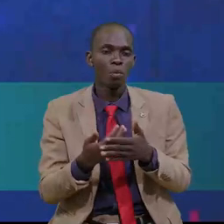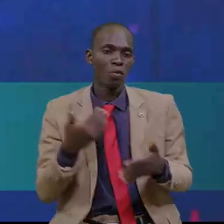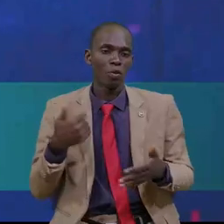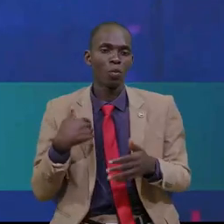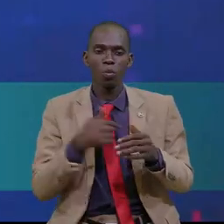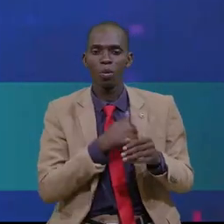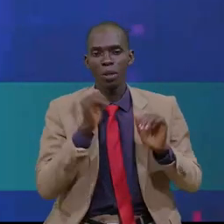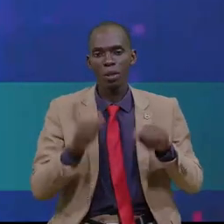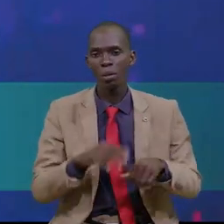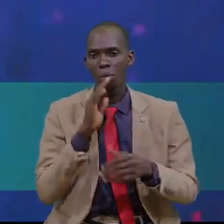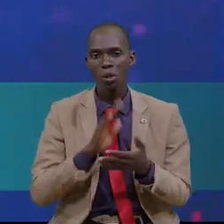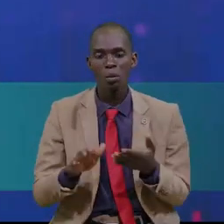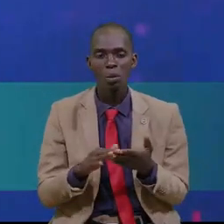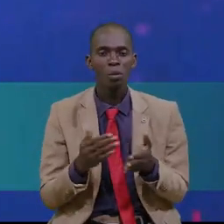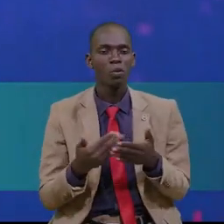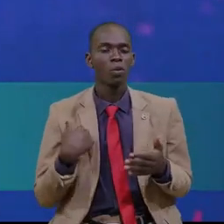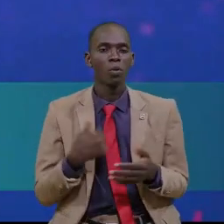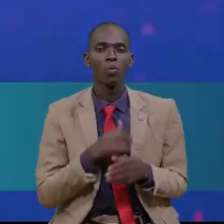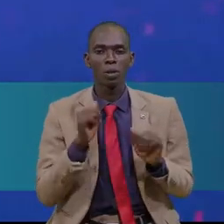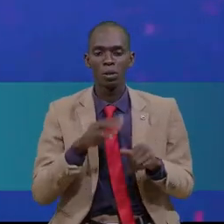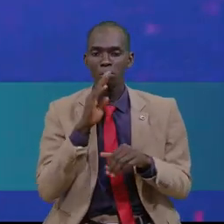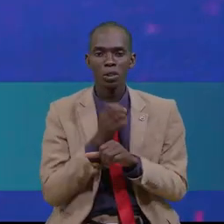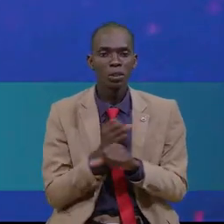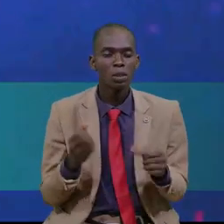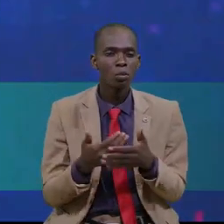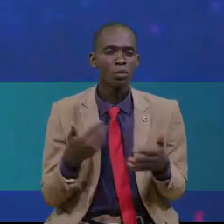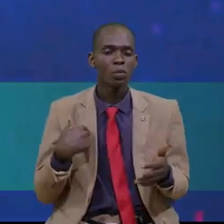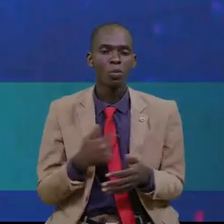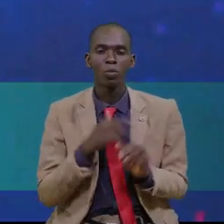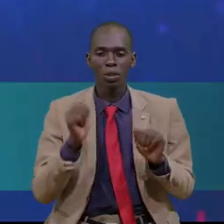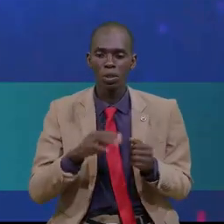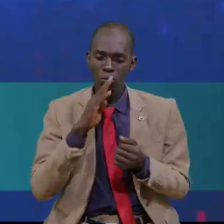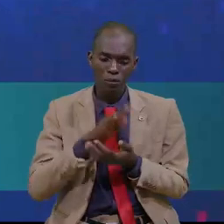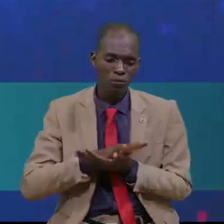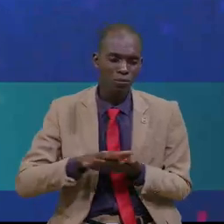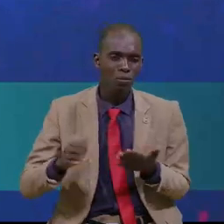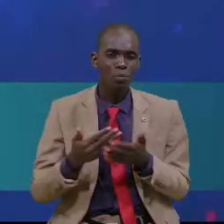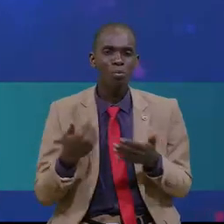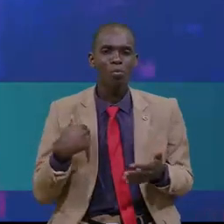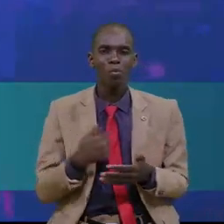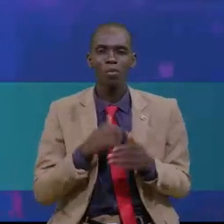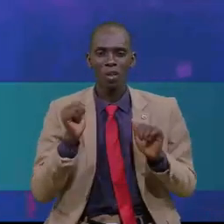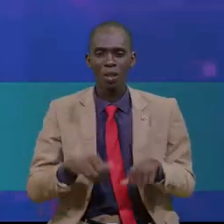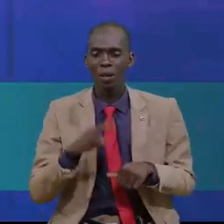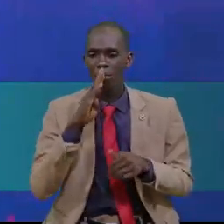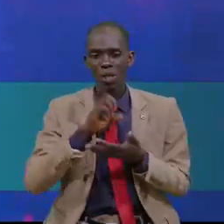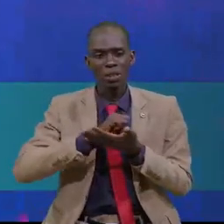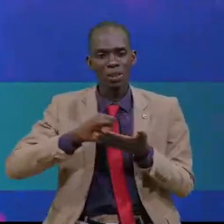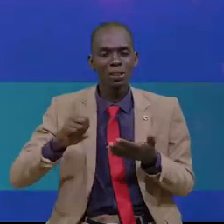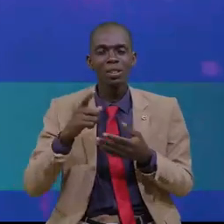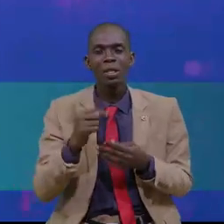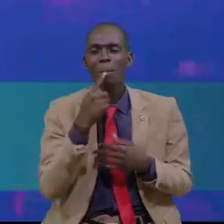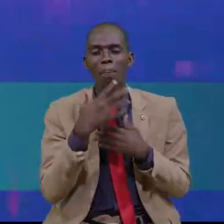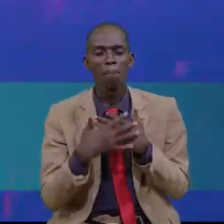que nous ne soyons pardonnés, avant que nous soyons sauvés, avant que nous soyons purgés, avant que nous soyons sanctifiés.